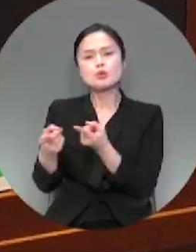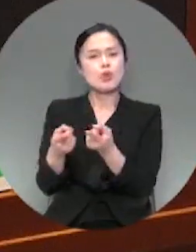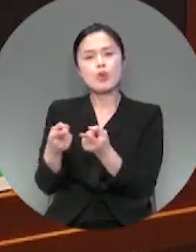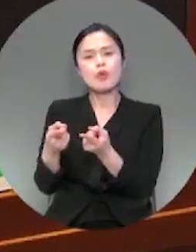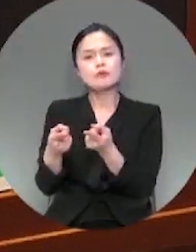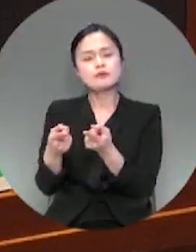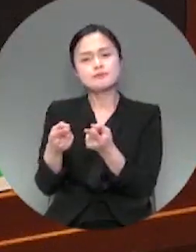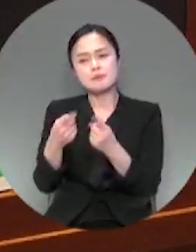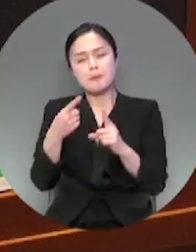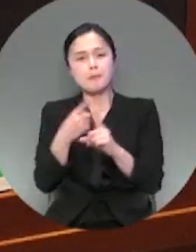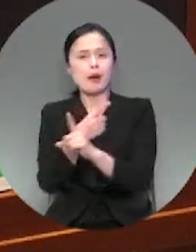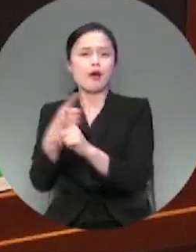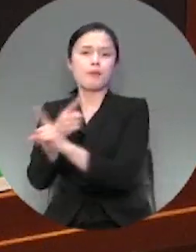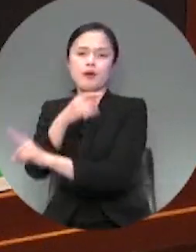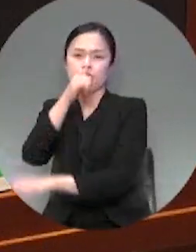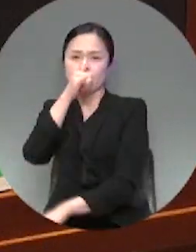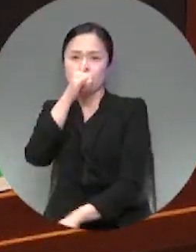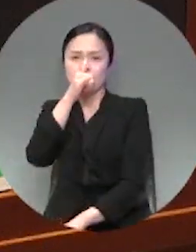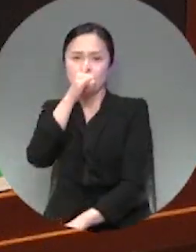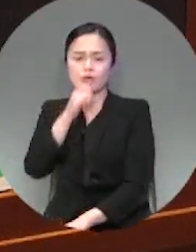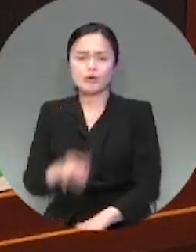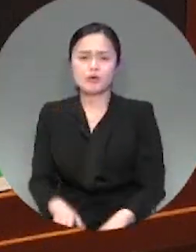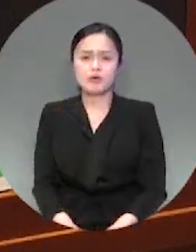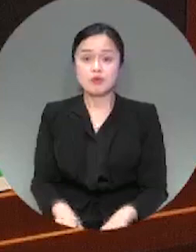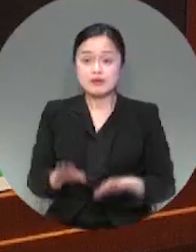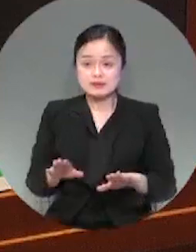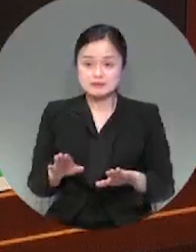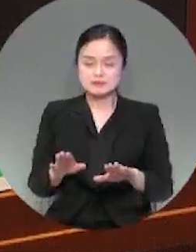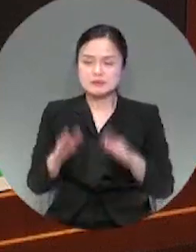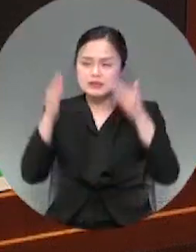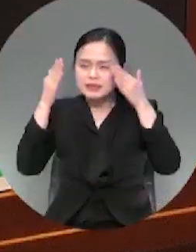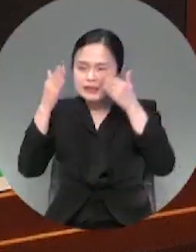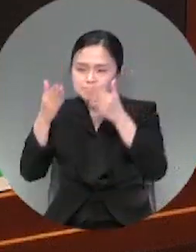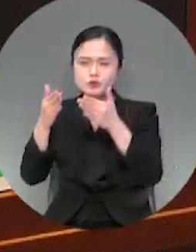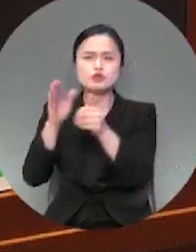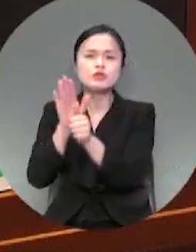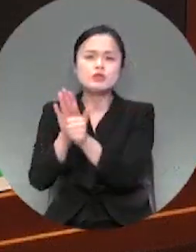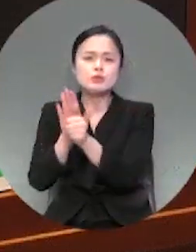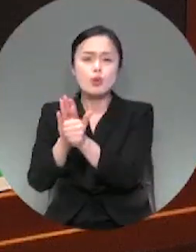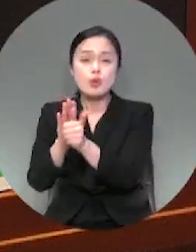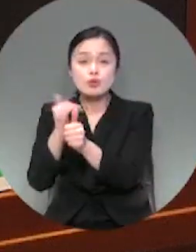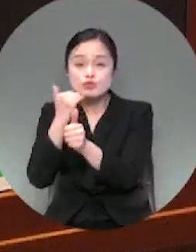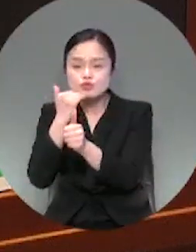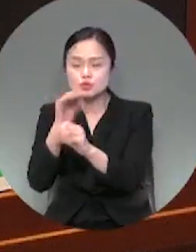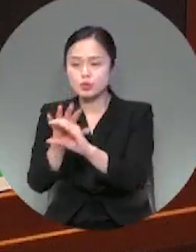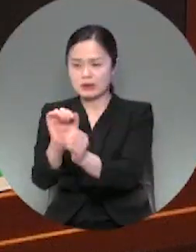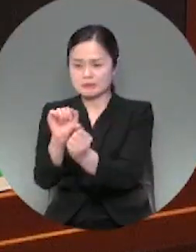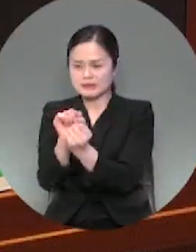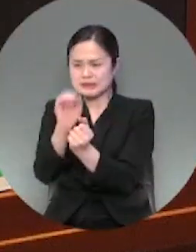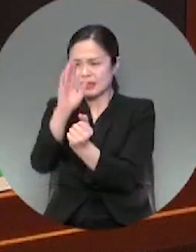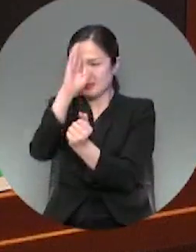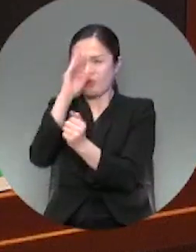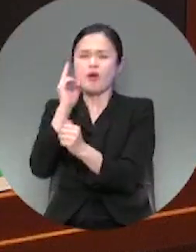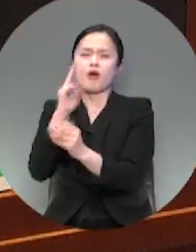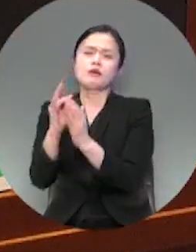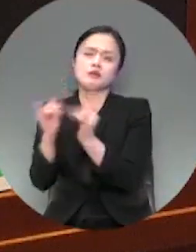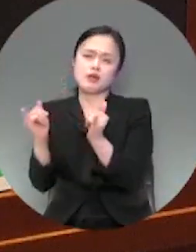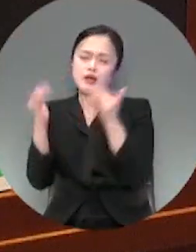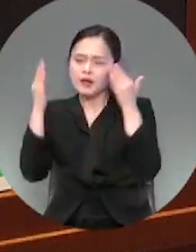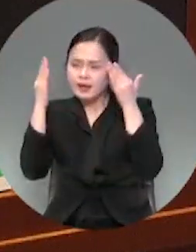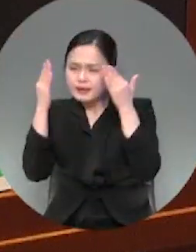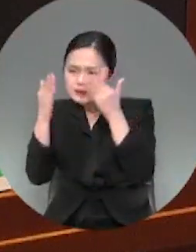중심으로 이렇게 이행이 되면서 이제는 저는 소상공인에 대한 그런 영업 규제가 저는